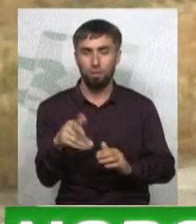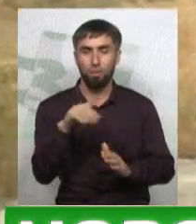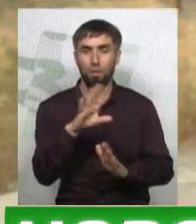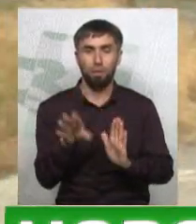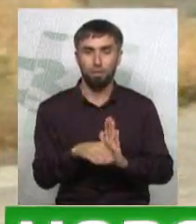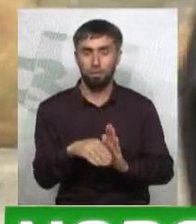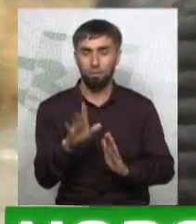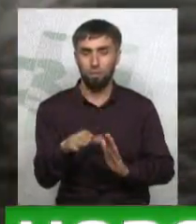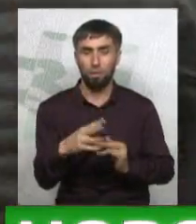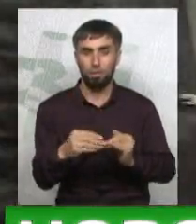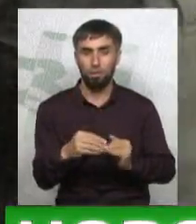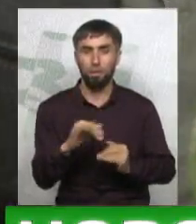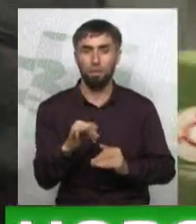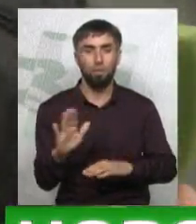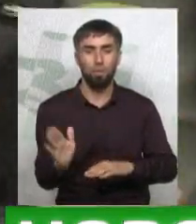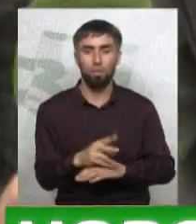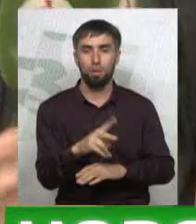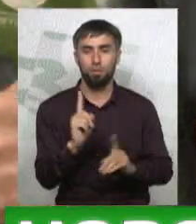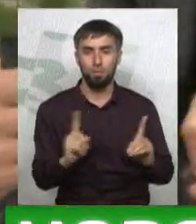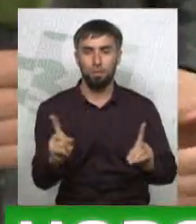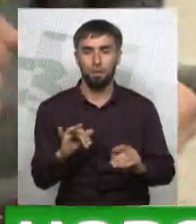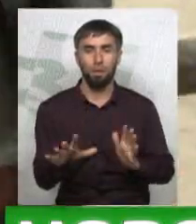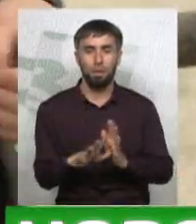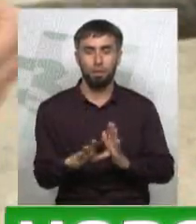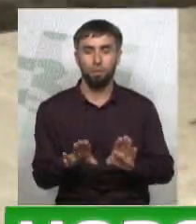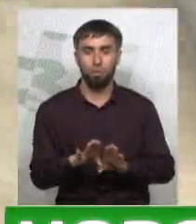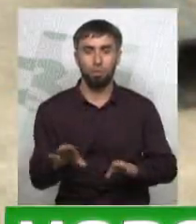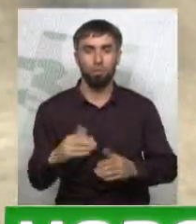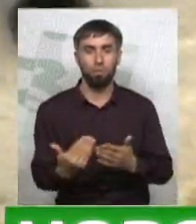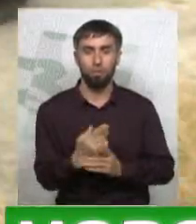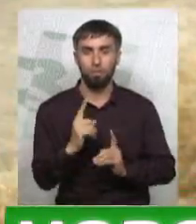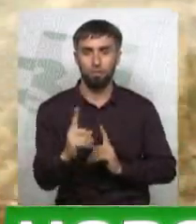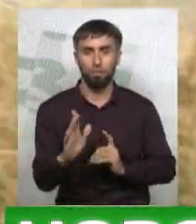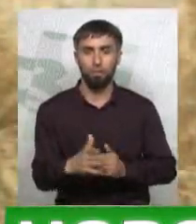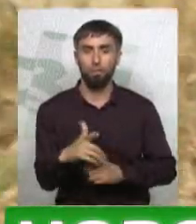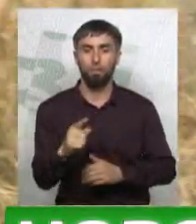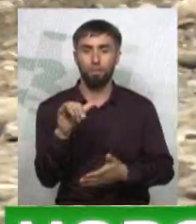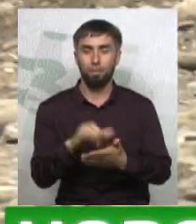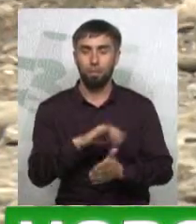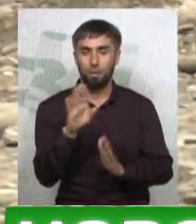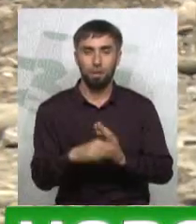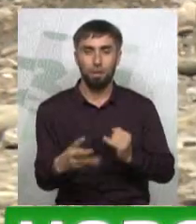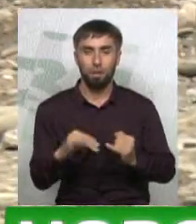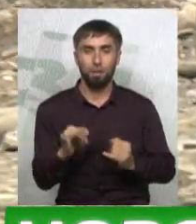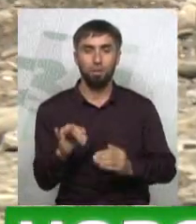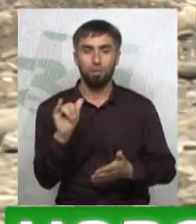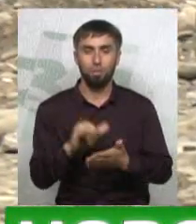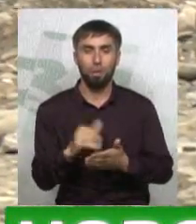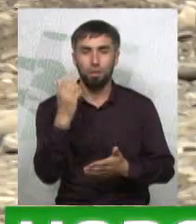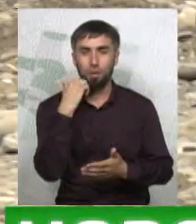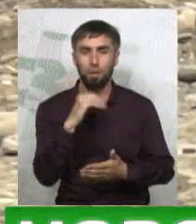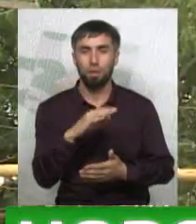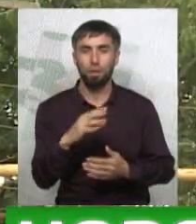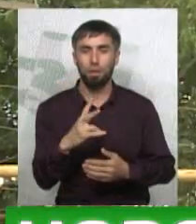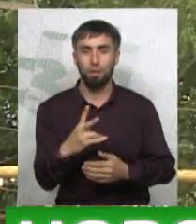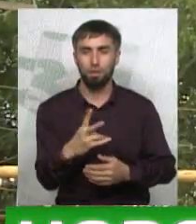землю, снесут эти опоры линий электропередачи. Прокладка газопровода под землю и демонтаж старых